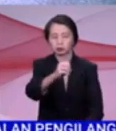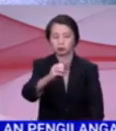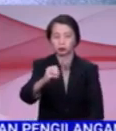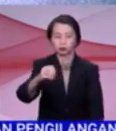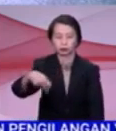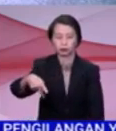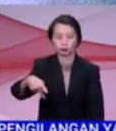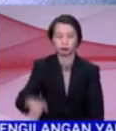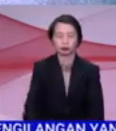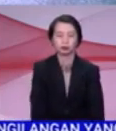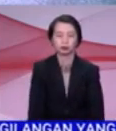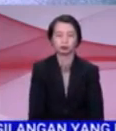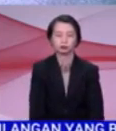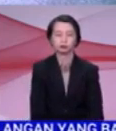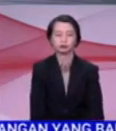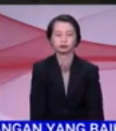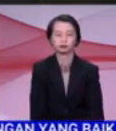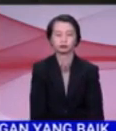ditetapkan.